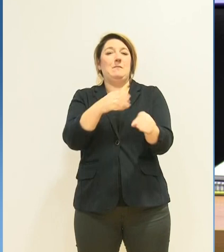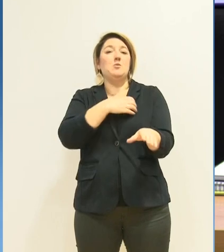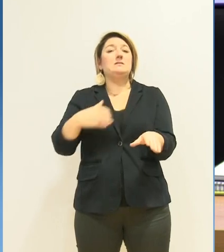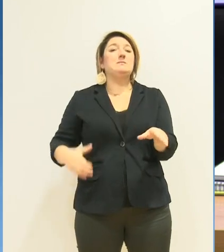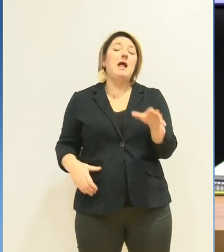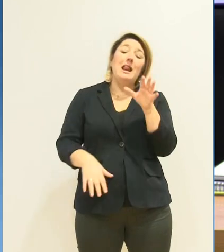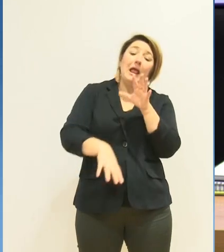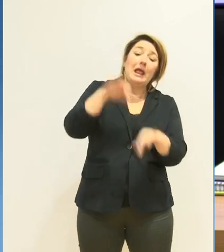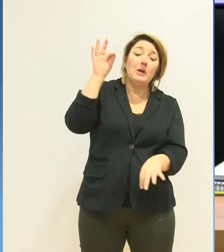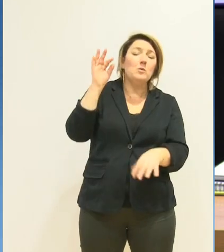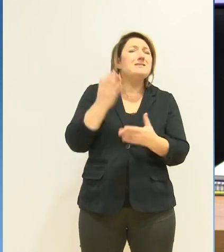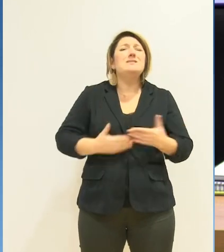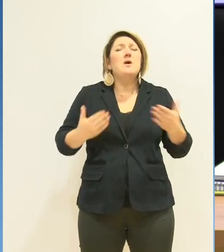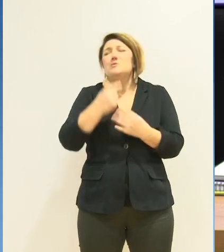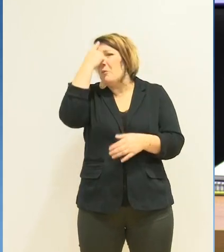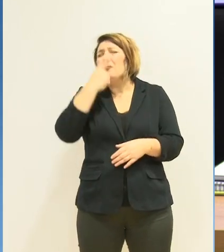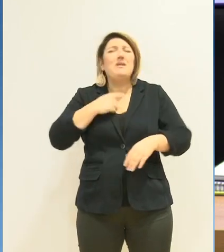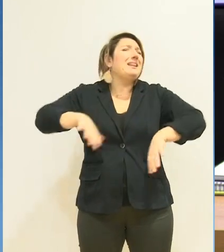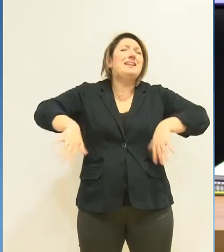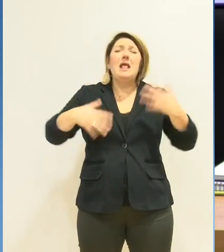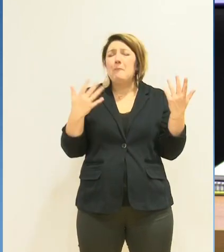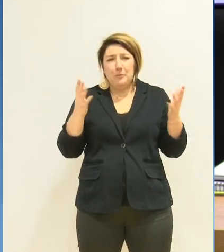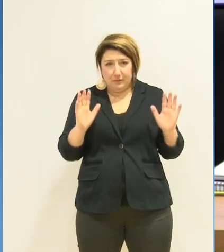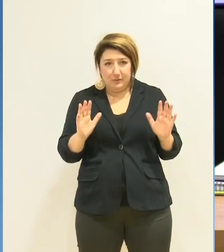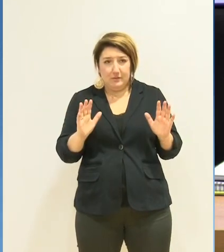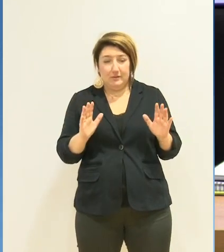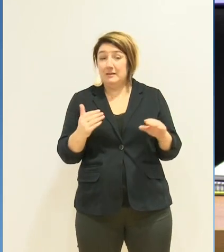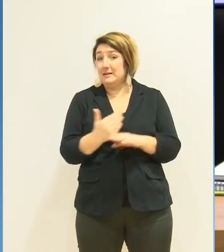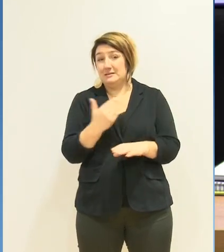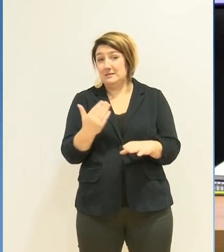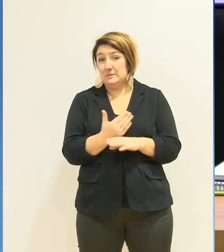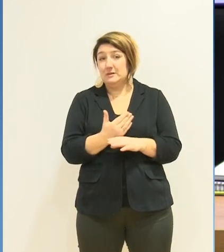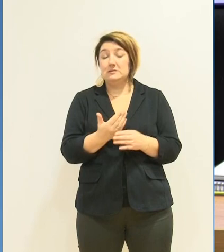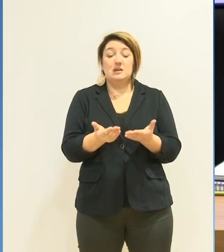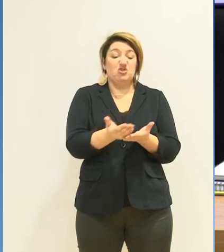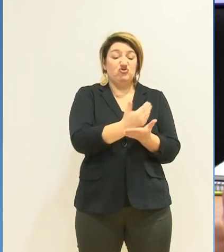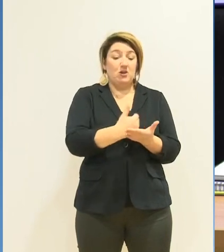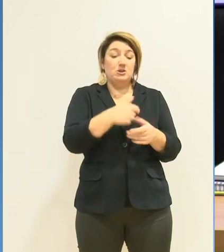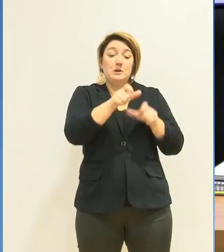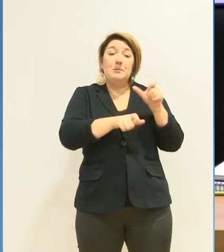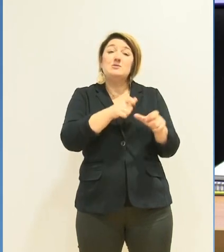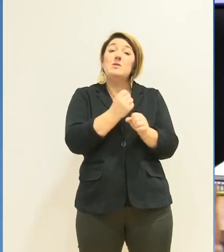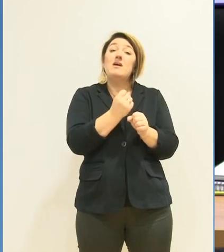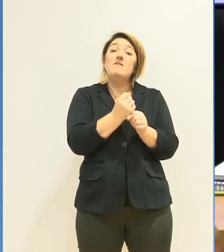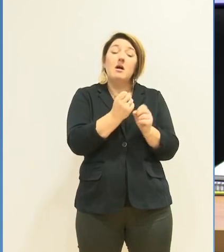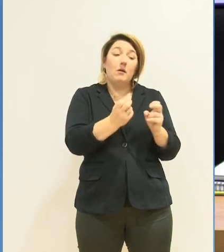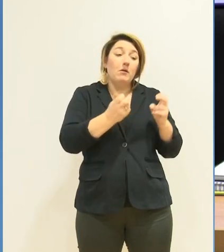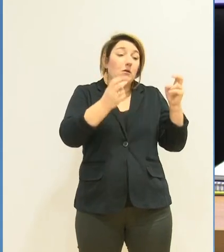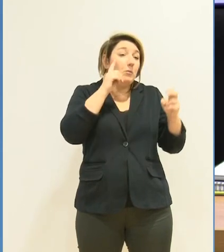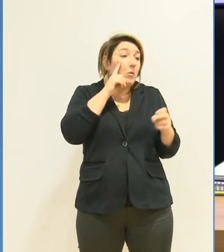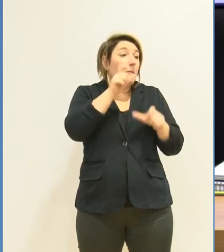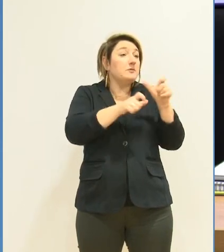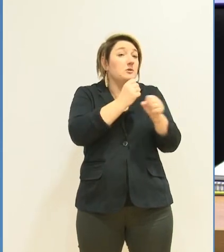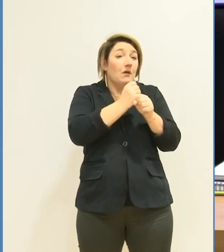advienne augmentation mécanique des charges de personnel parce qu'il y à l'avancement des carrières